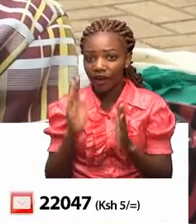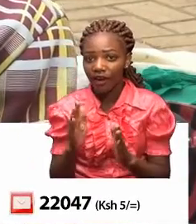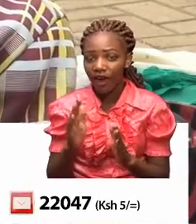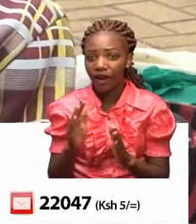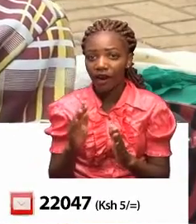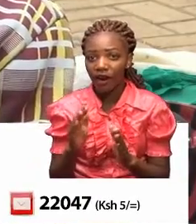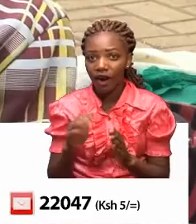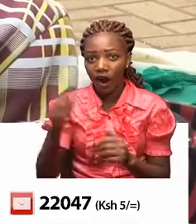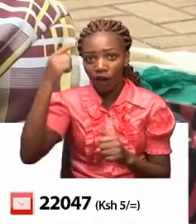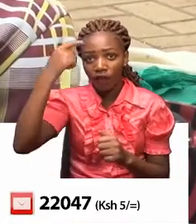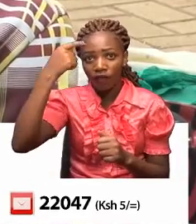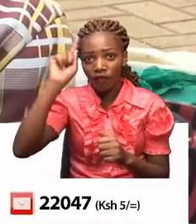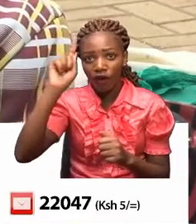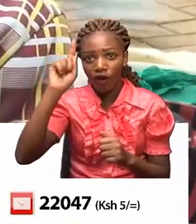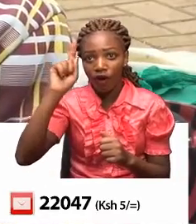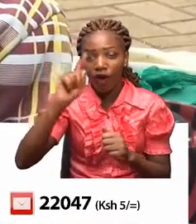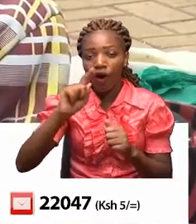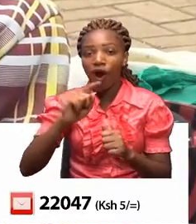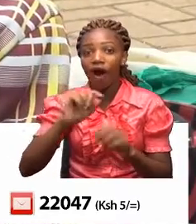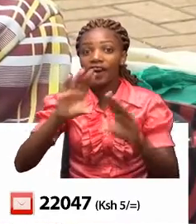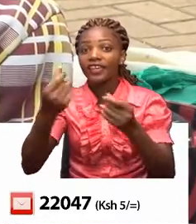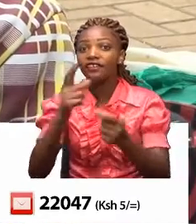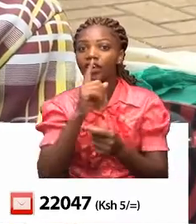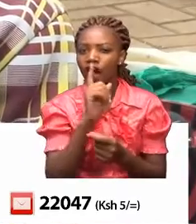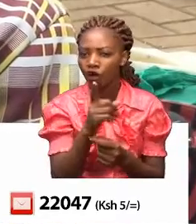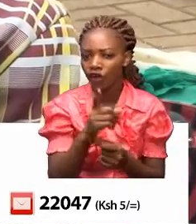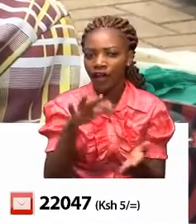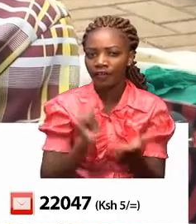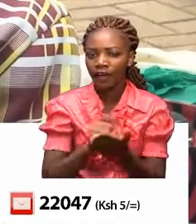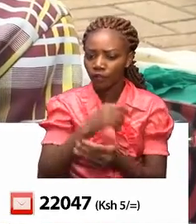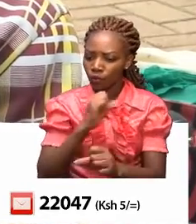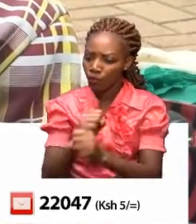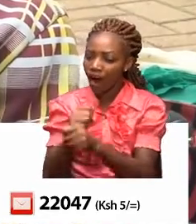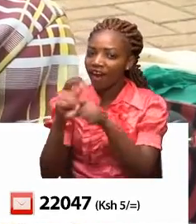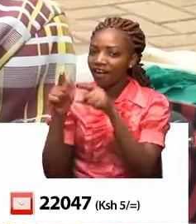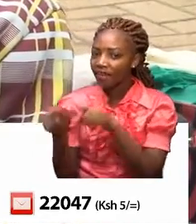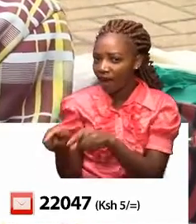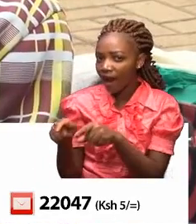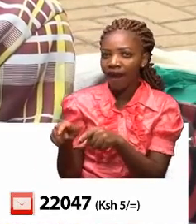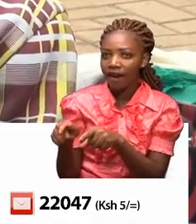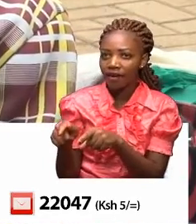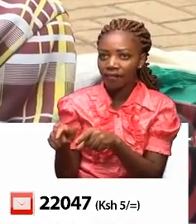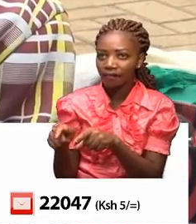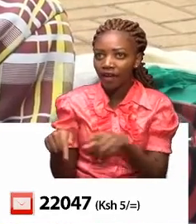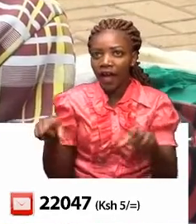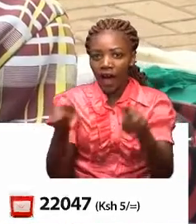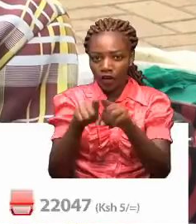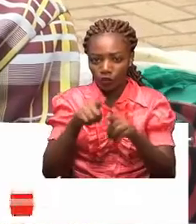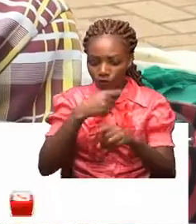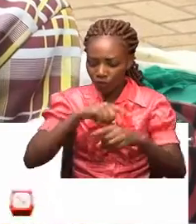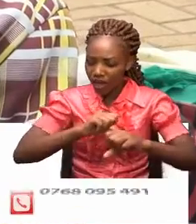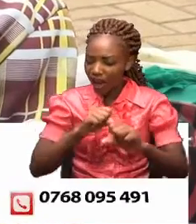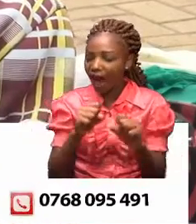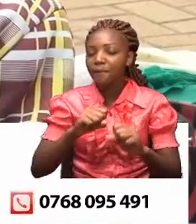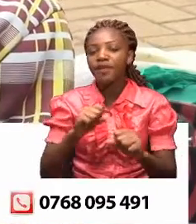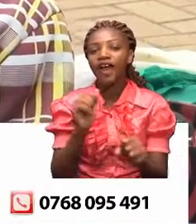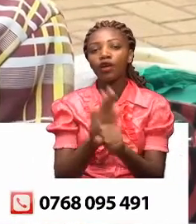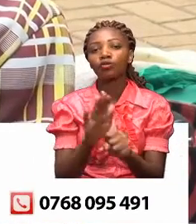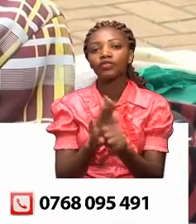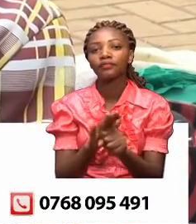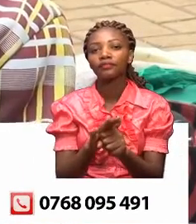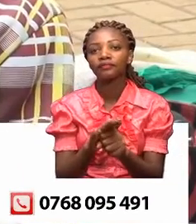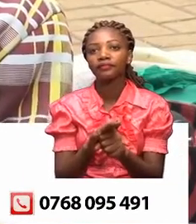vile aliweza kutoa amri ya kwamba tuweze kufanya kazi mahala hapa na tukafurahia. Jambo